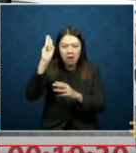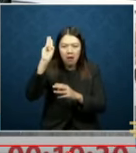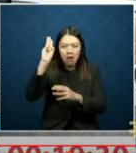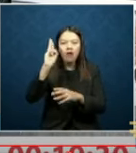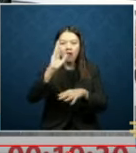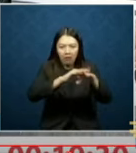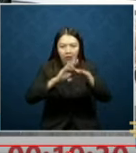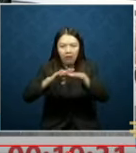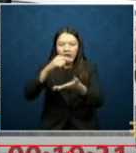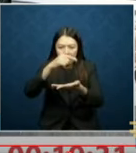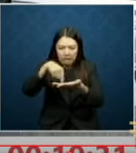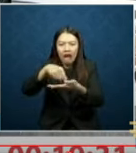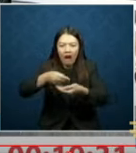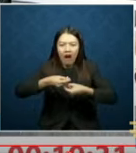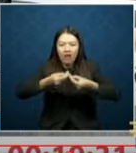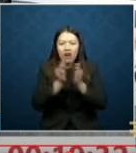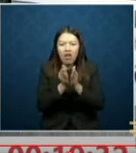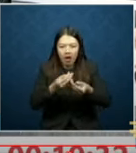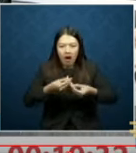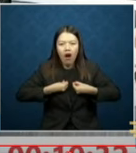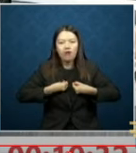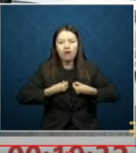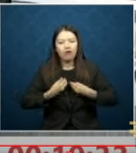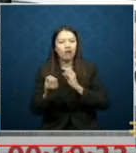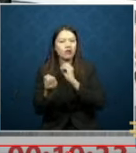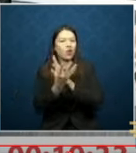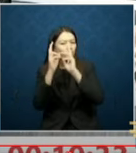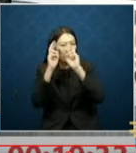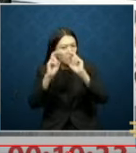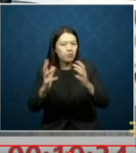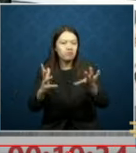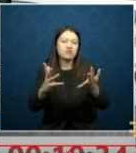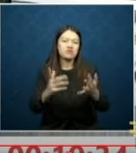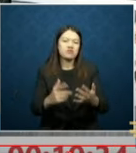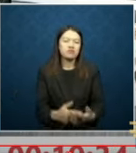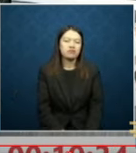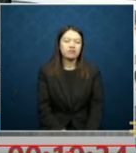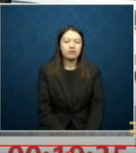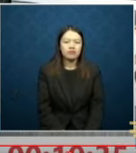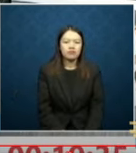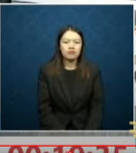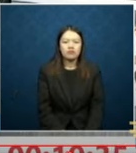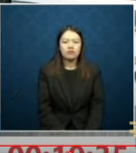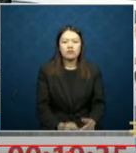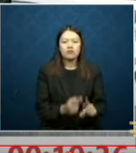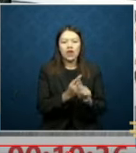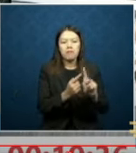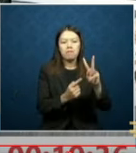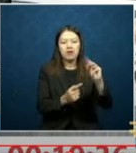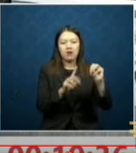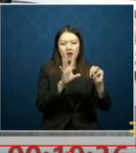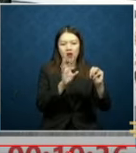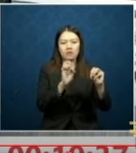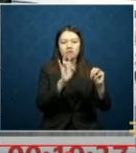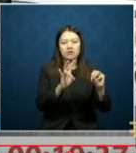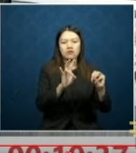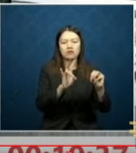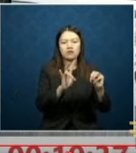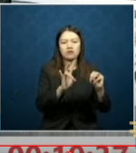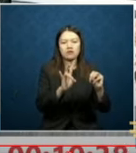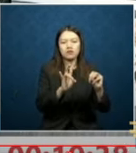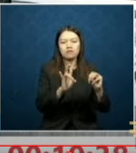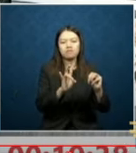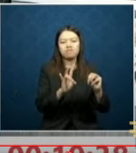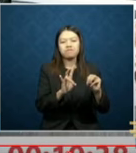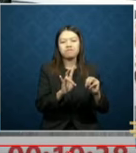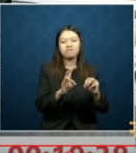จให้ชาวบ้านเลือกไม่ได้วิเคราะห์ผลกระทบความคุ้มค่าและความเสี่ยงอย่างรอบด้าน ตามมาตรา57ของพระราชบัญญัติว่าด้วย